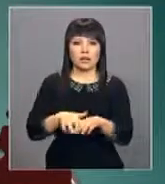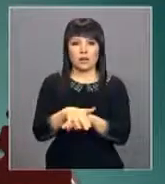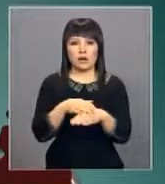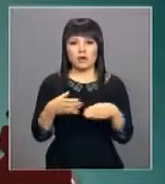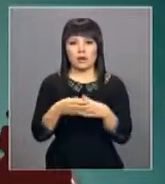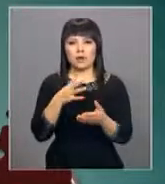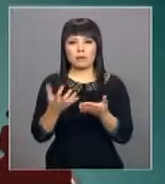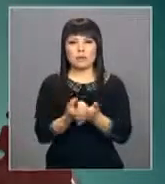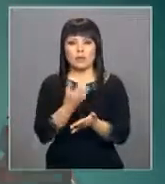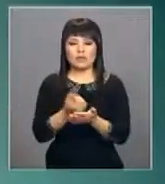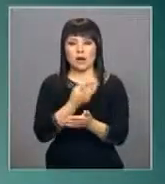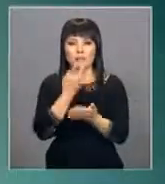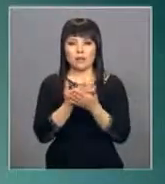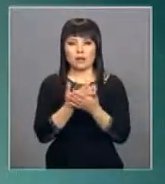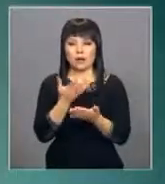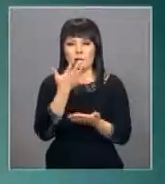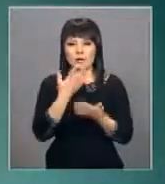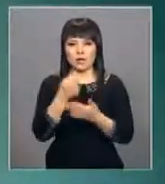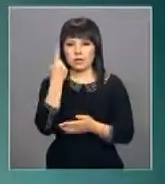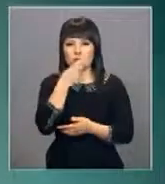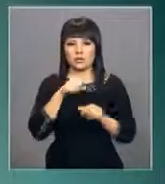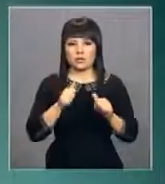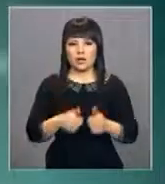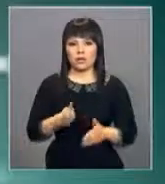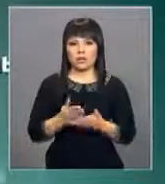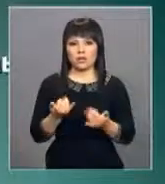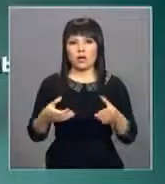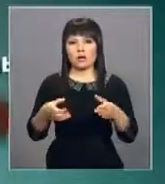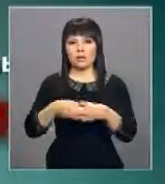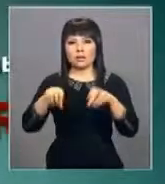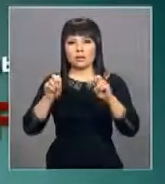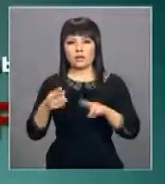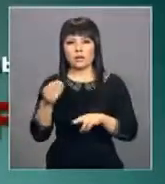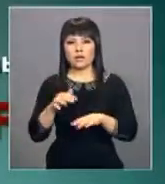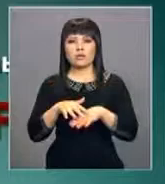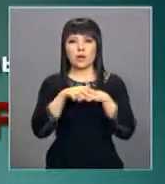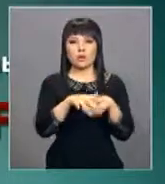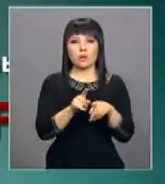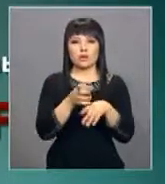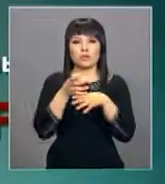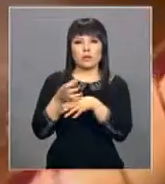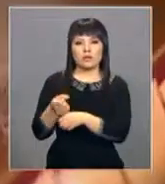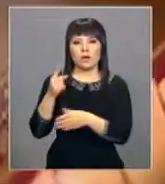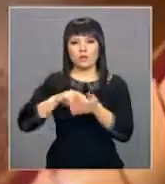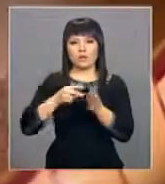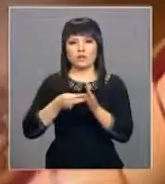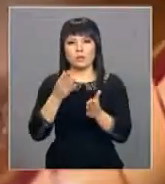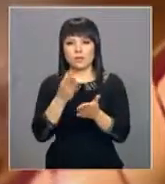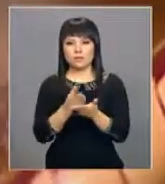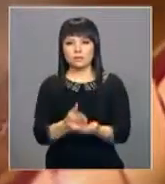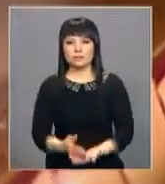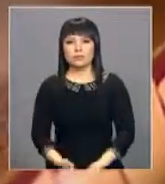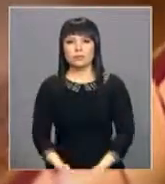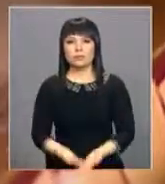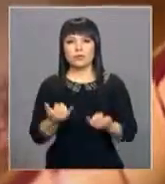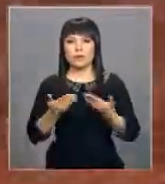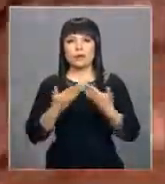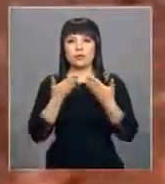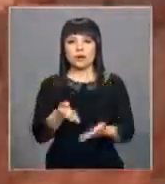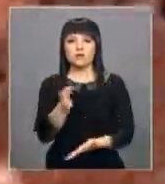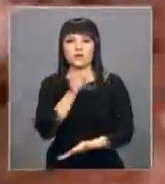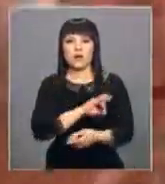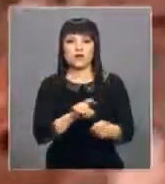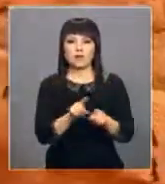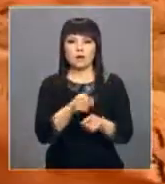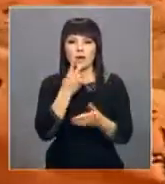негізгі табыс көзі болып саналады. Компания алдағы 3 жылда капитал салымын қысқартуды діттеп отыр. Бұған ұсыныстың сұраныстан артып